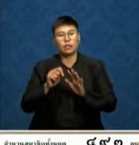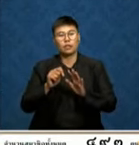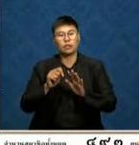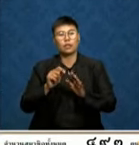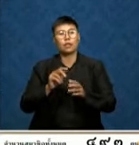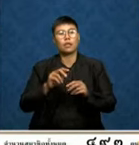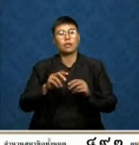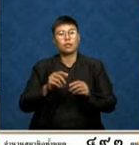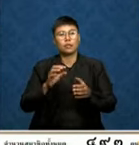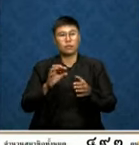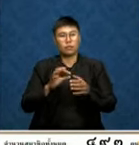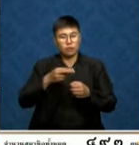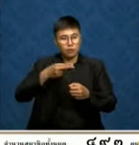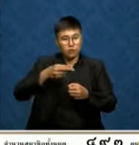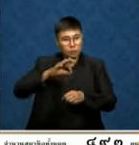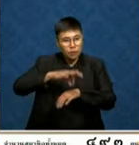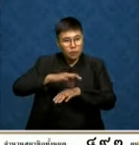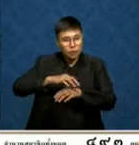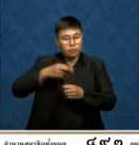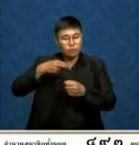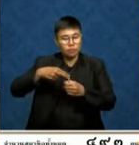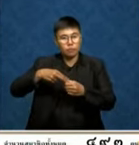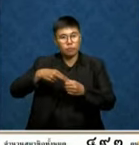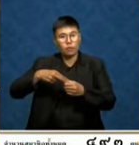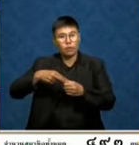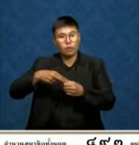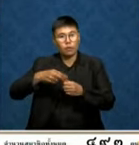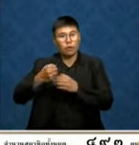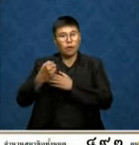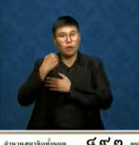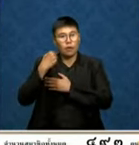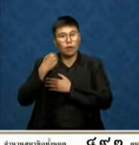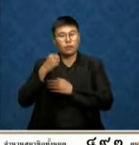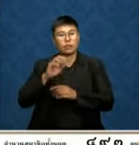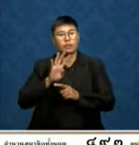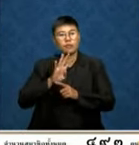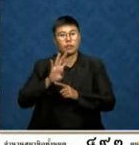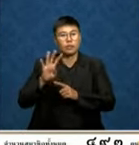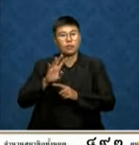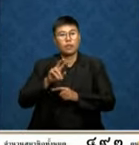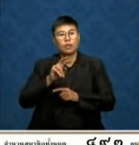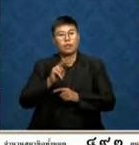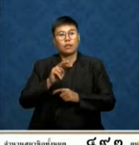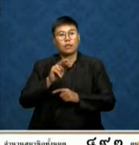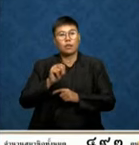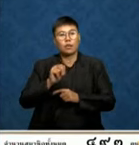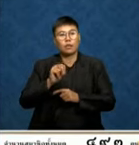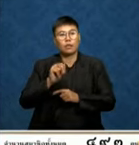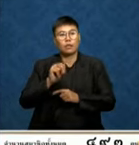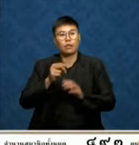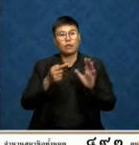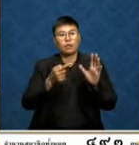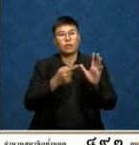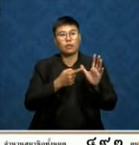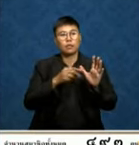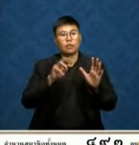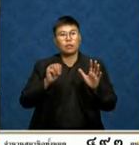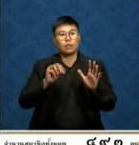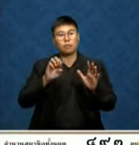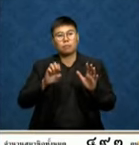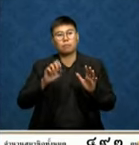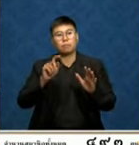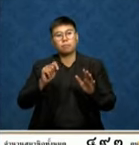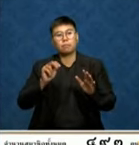าน4ท่านนฤมิตสว่างผลผู้ช่วยเลขาธิการสำนักงานคณะกรรมการกำกับกิจการพลังง